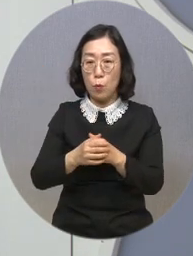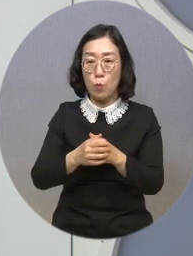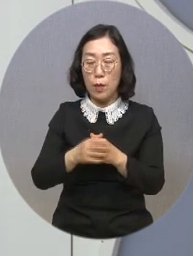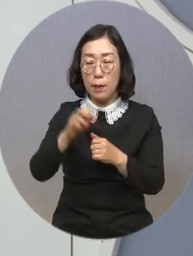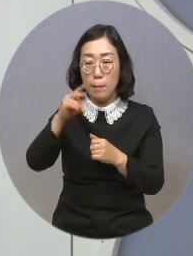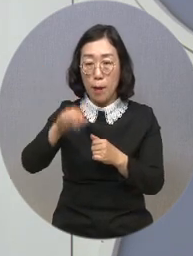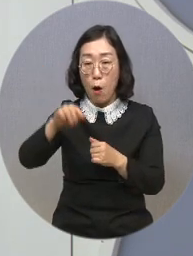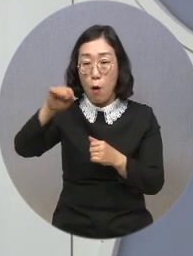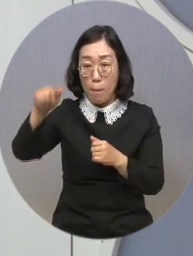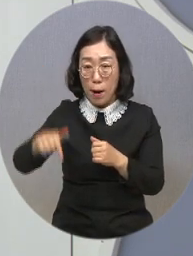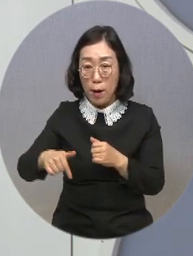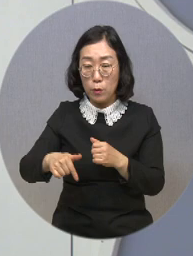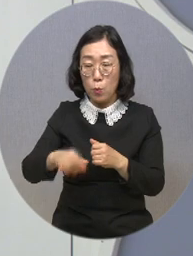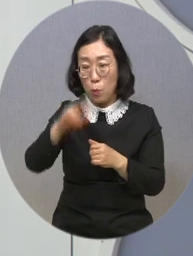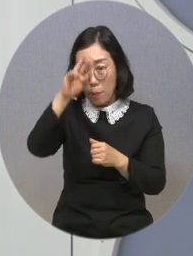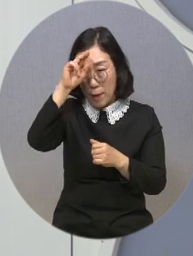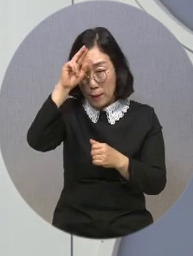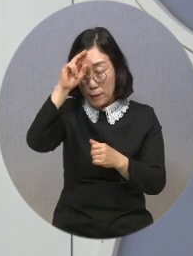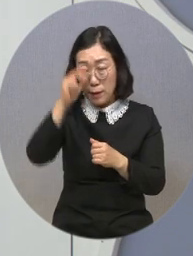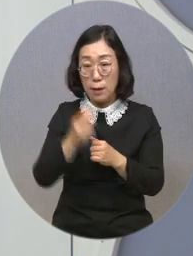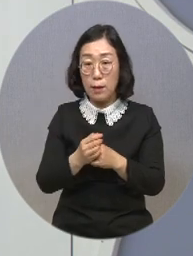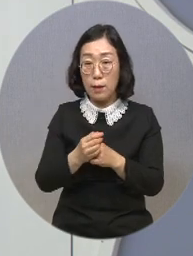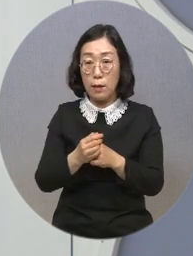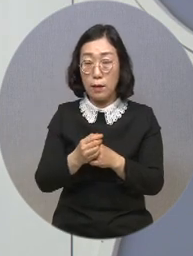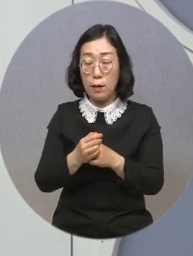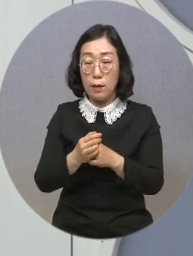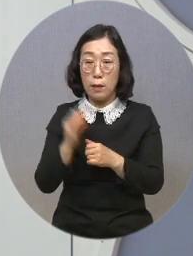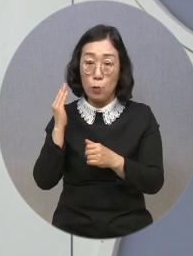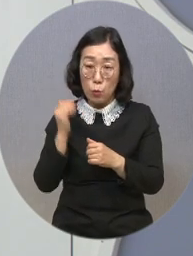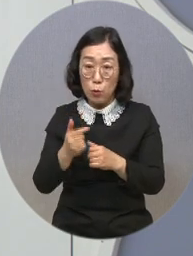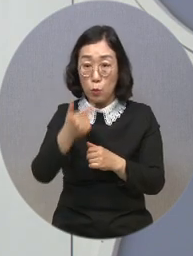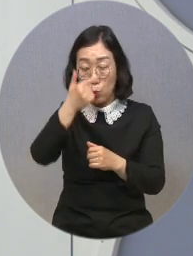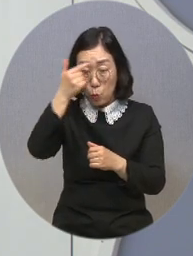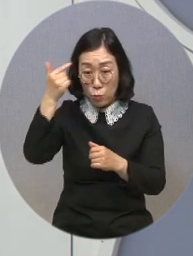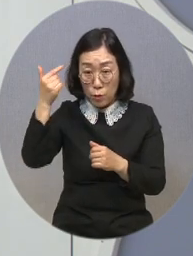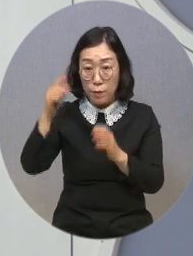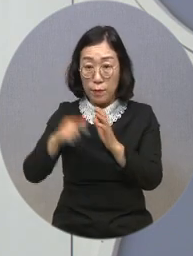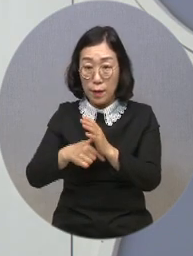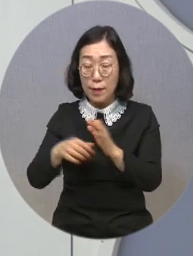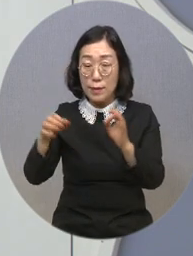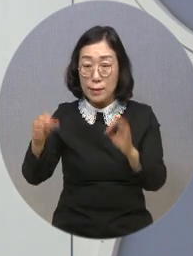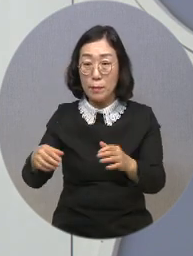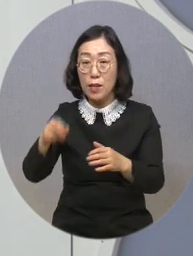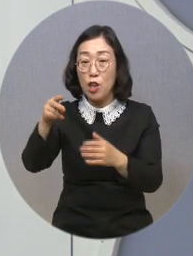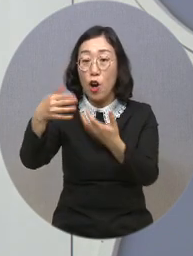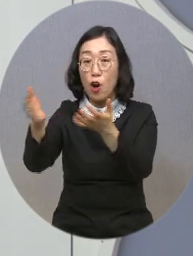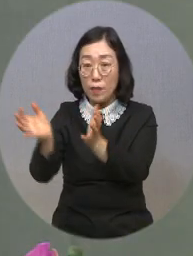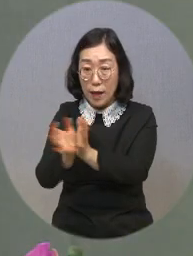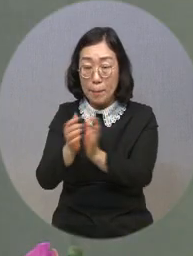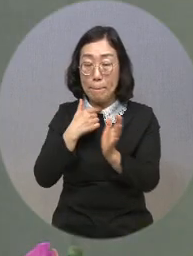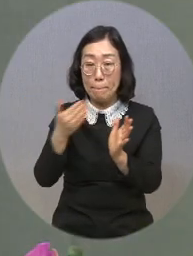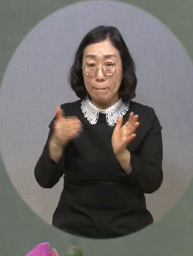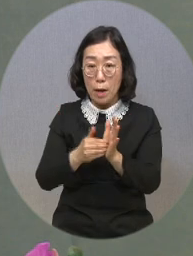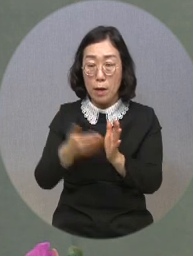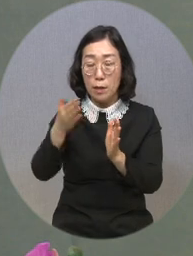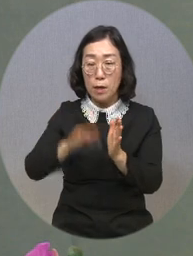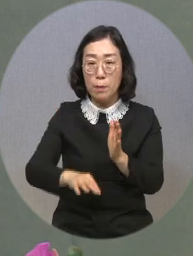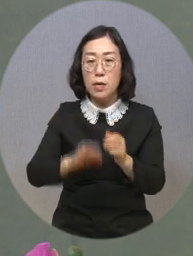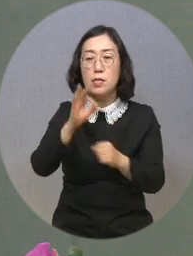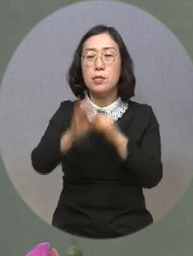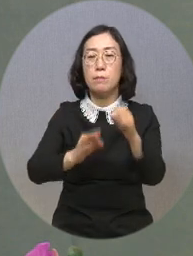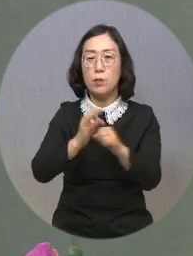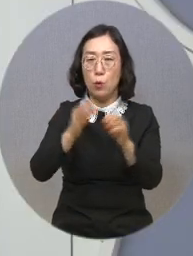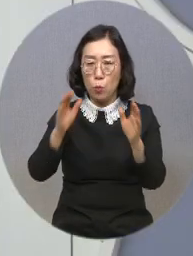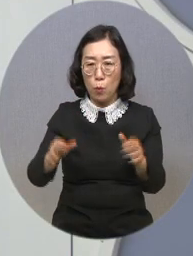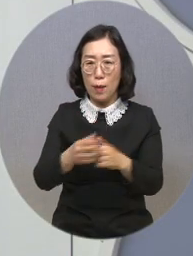대통령, 박근혜 대통령 이렇게 했는데 노무현 대통령 때는 잠깐 여당을 했지만 그 다음에 10년 동안은 저희가 야당을